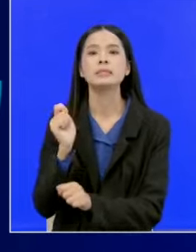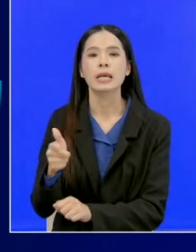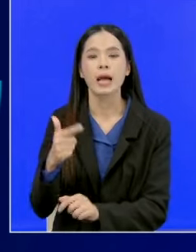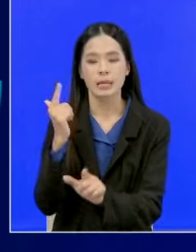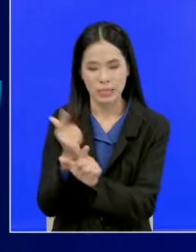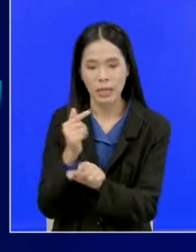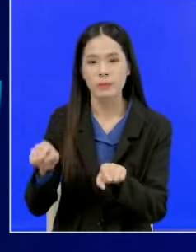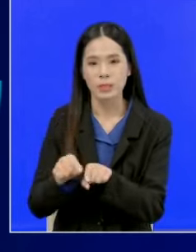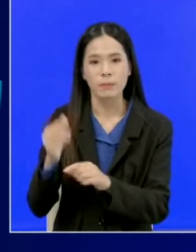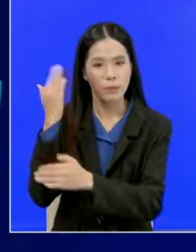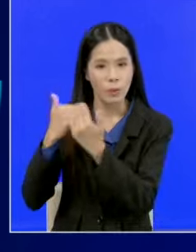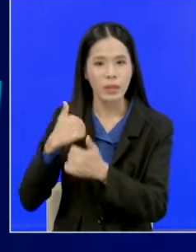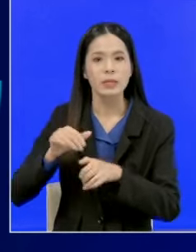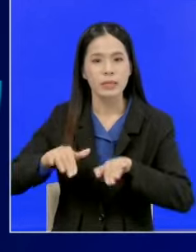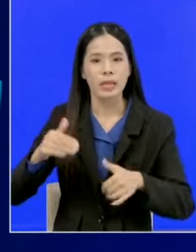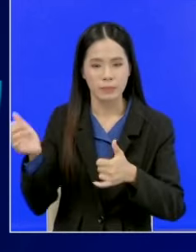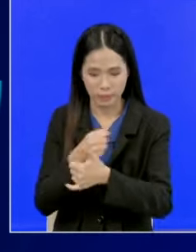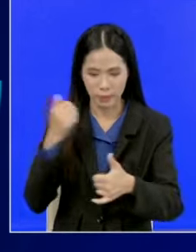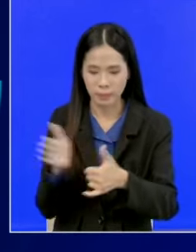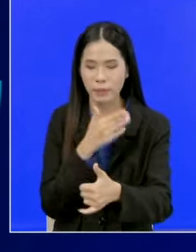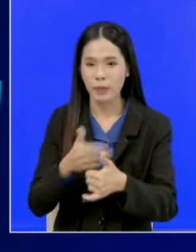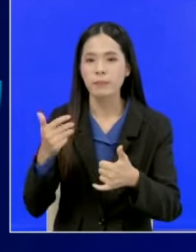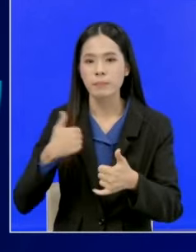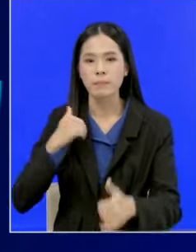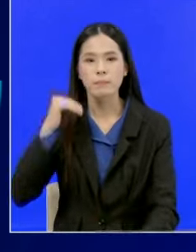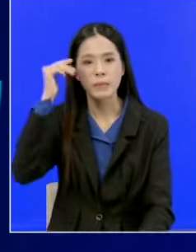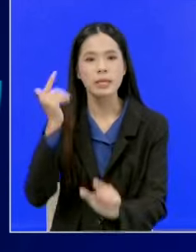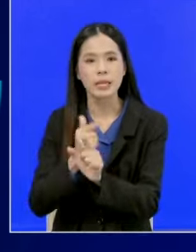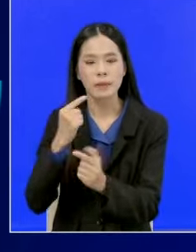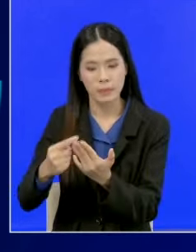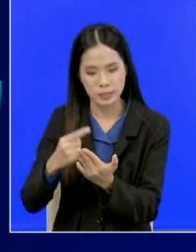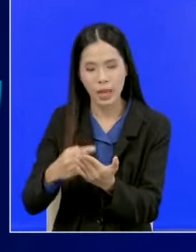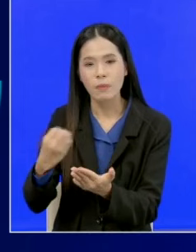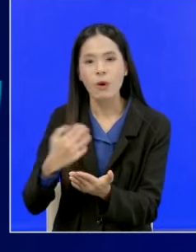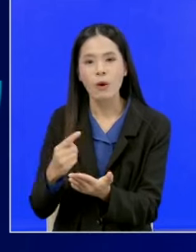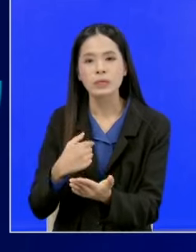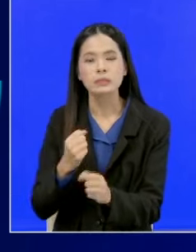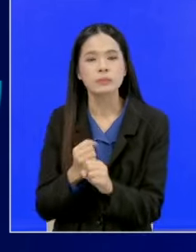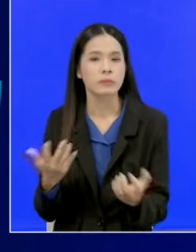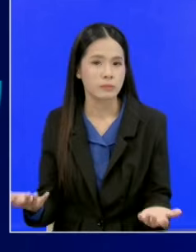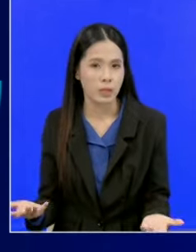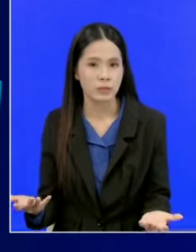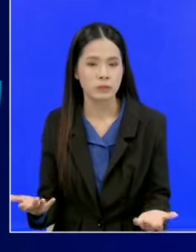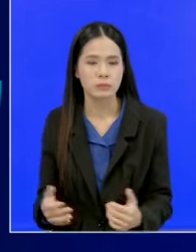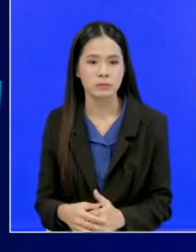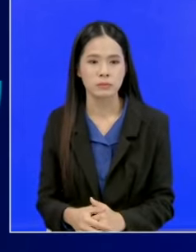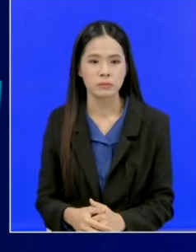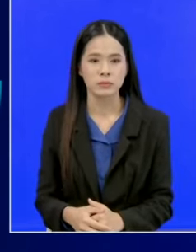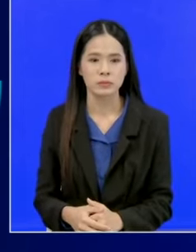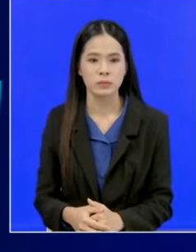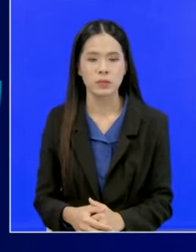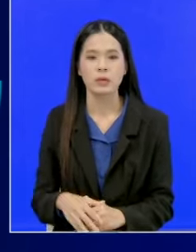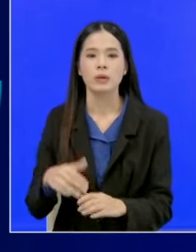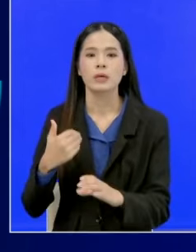แล้วคือเคยมีประวัติแบบว่าเด็กโดนทำร้ายวันนั้นน่ะพี่เลี้ยงเขามาปรึกษาอยู่ว่าจะเอายังไงอะไรอย่างเงี้ยค่ะแล้วพอนะคะเข